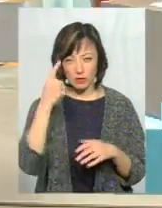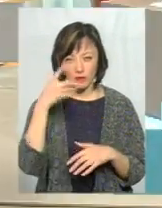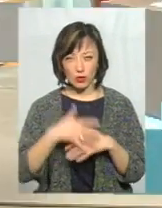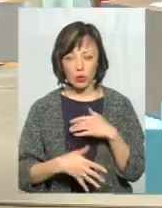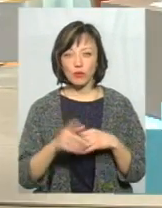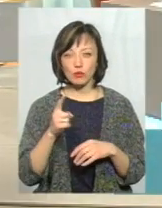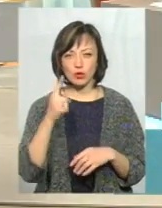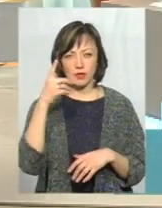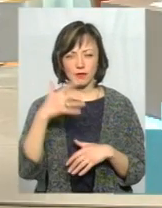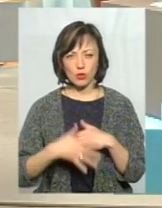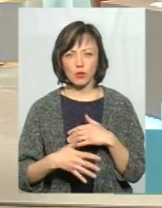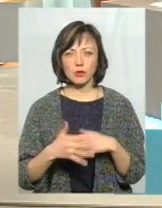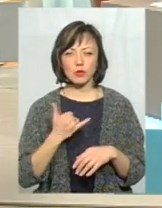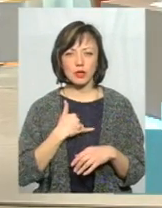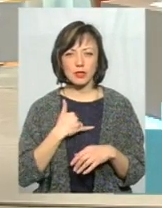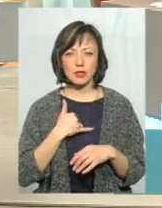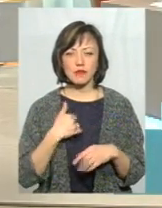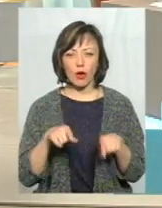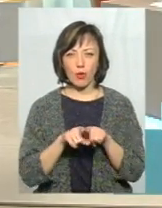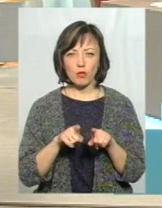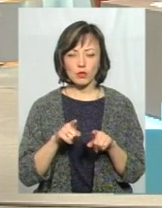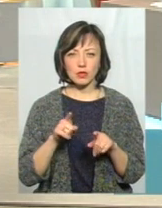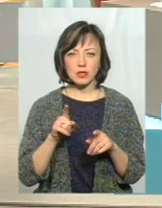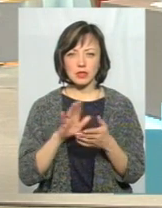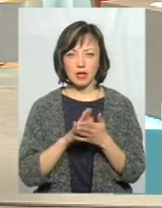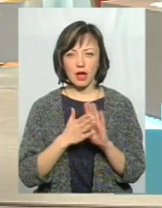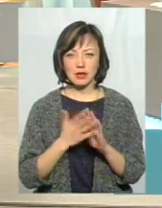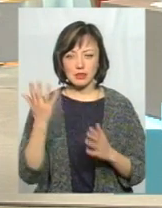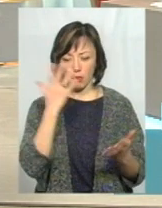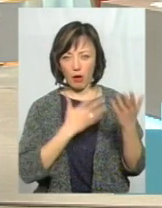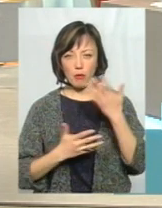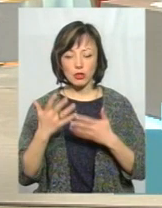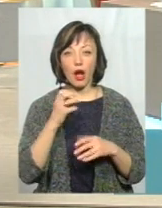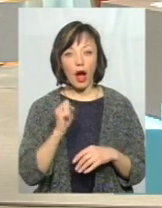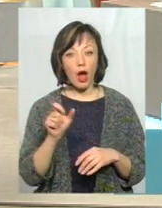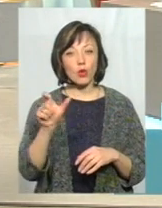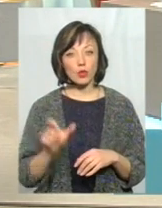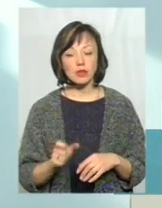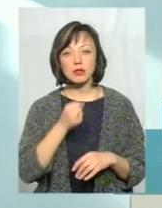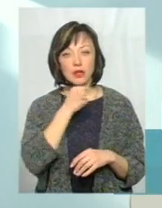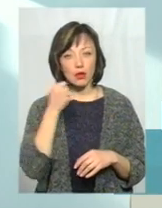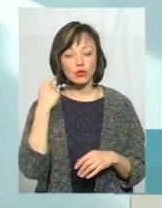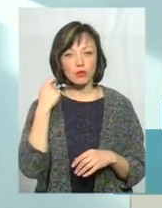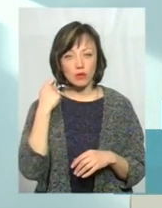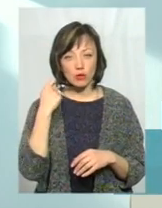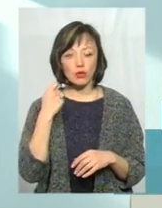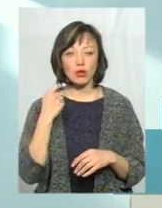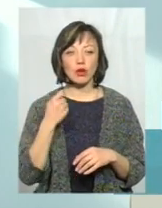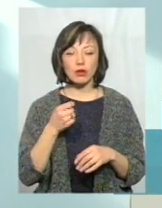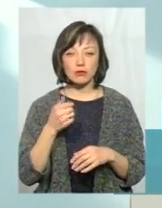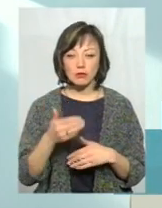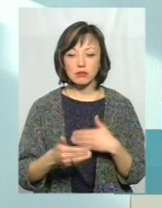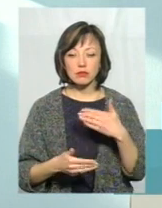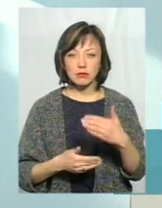що свідомість у нас, як правило, в такому стані запаморочена. А людина старшого віку, вона приходить до цього,